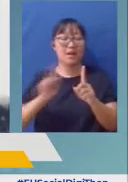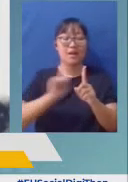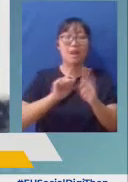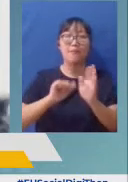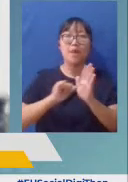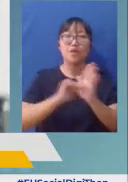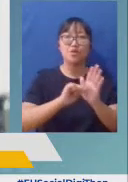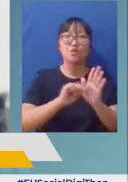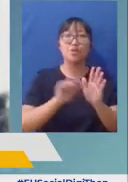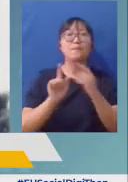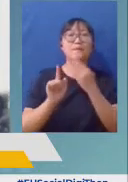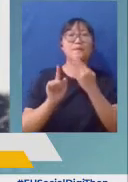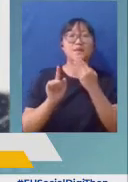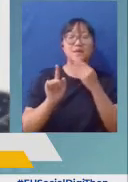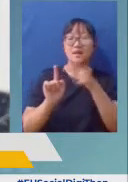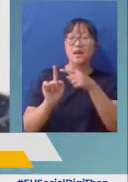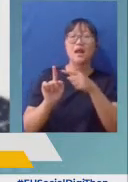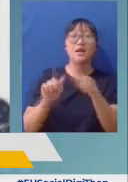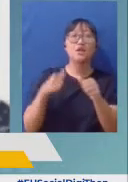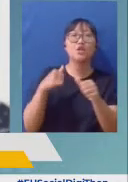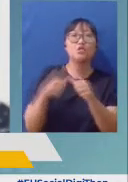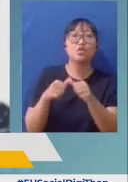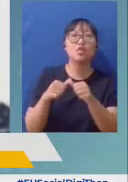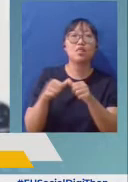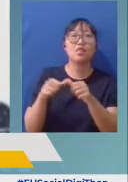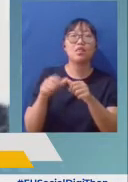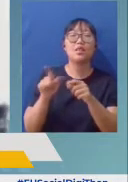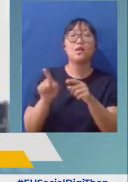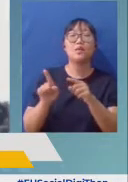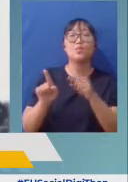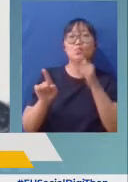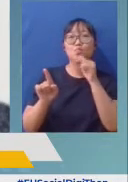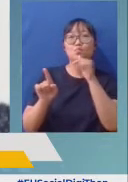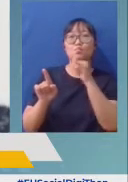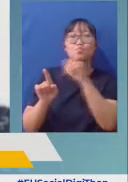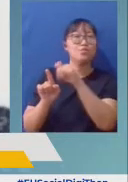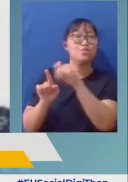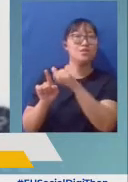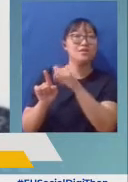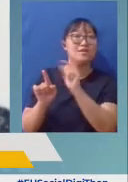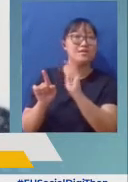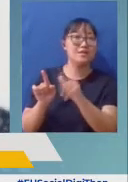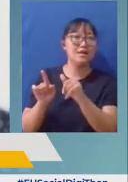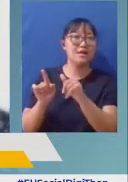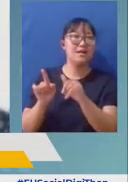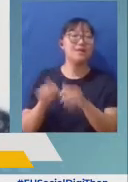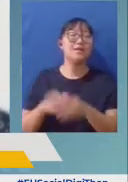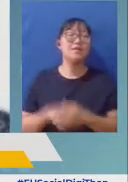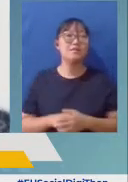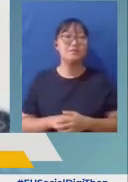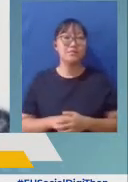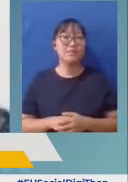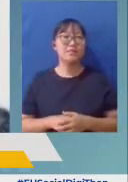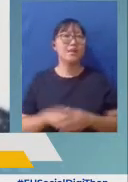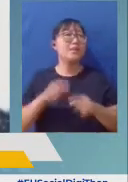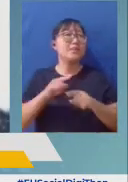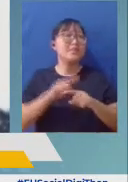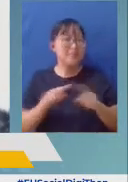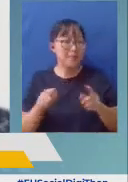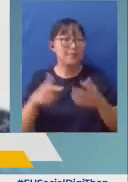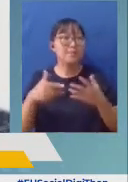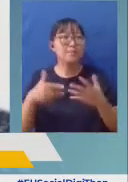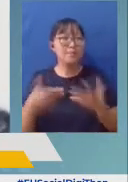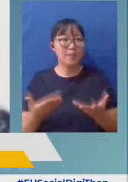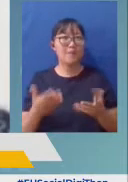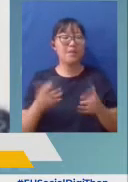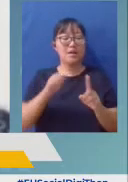Nah, gimana nih caranya supaya membuat orang-orang atau anak-anak itu tangguh ya dan siap